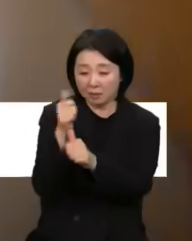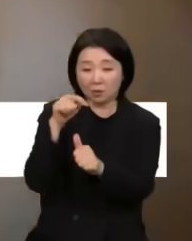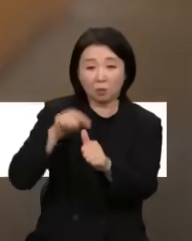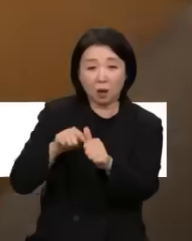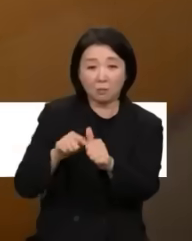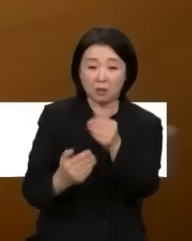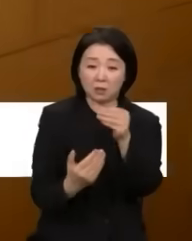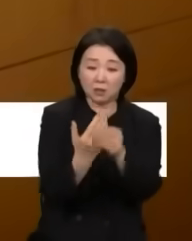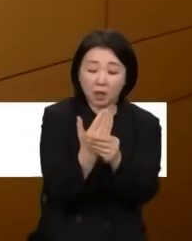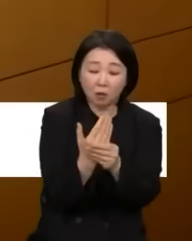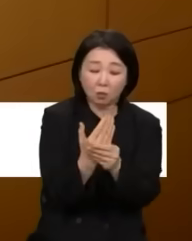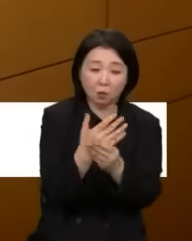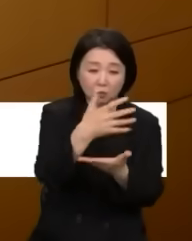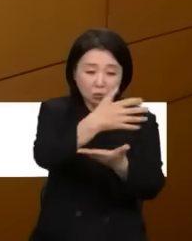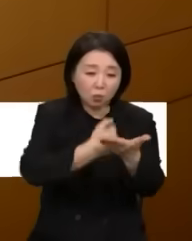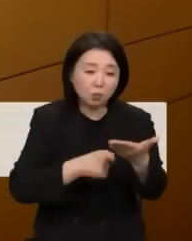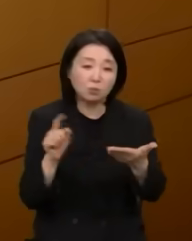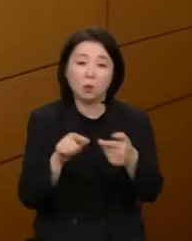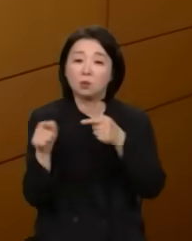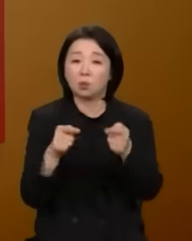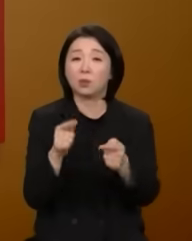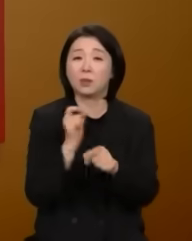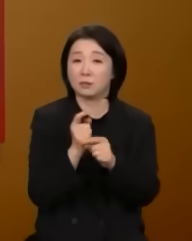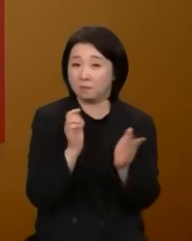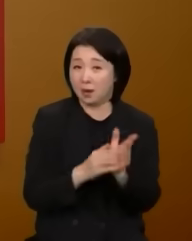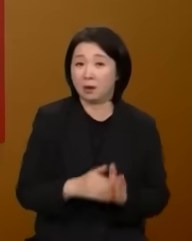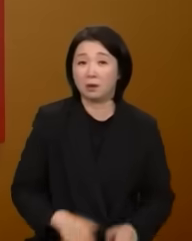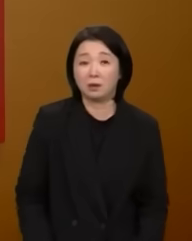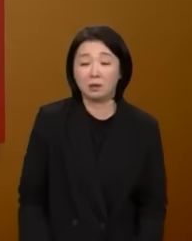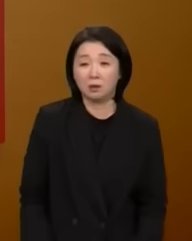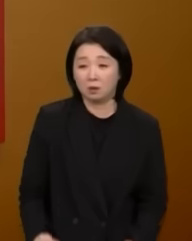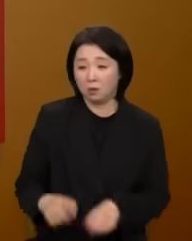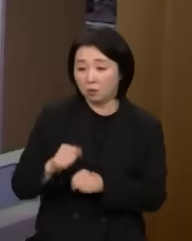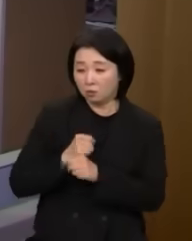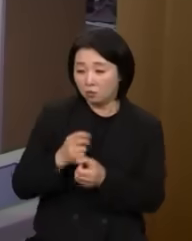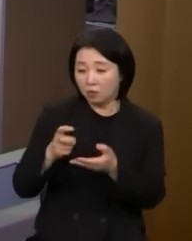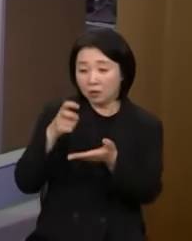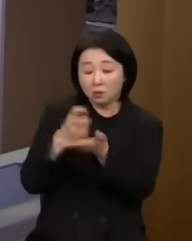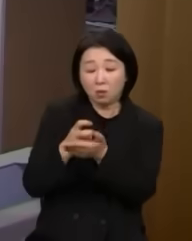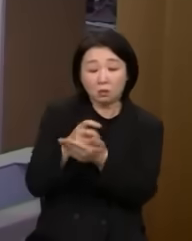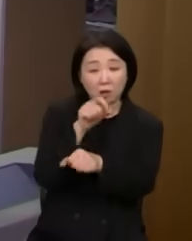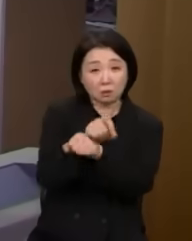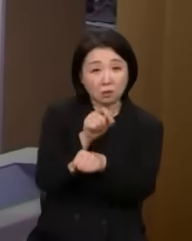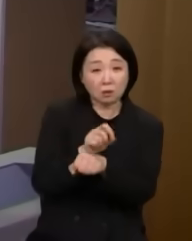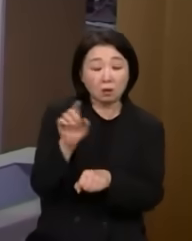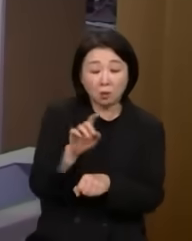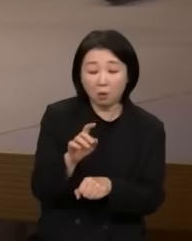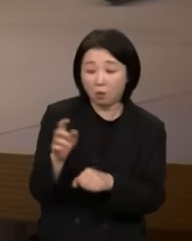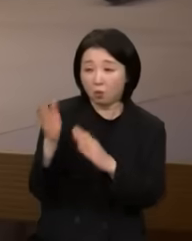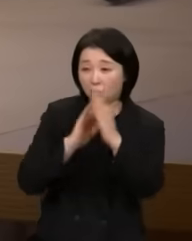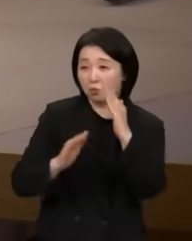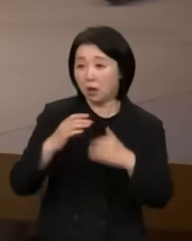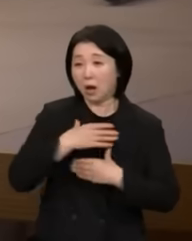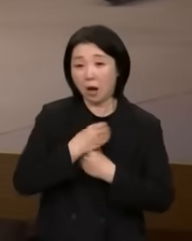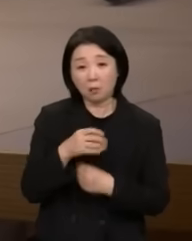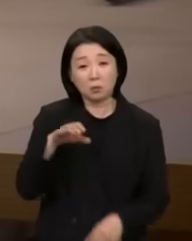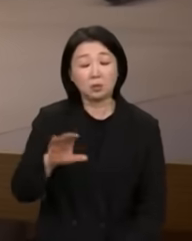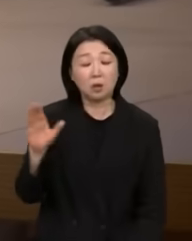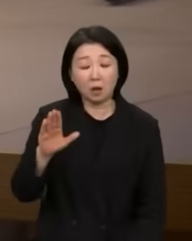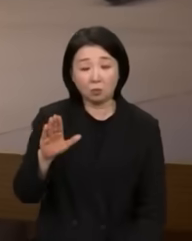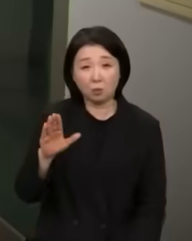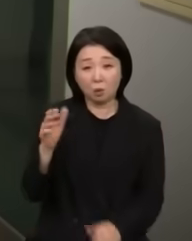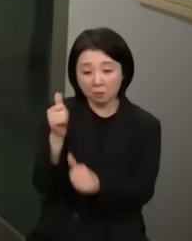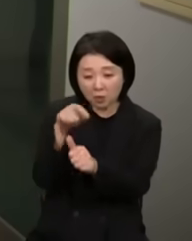회수를 조율했던 것도 이미 드러났습니다. 군 관련 정책이나 제도를 국가안보실이나 법률비서관이 아닌 공직기강 비서관과